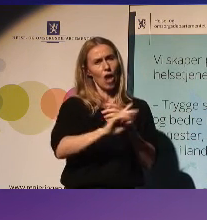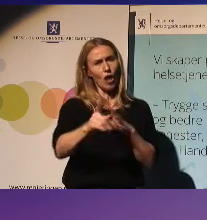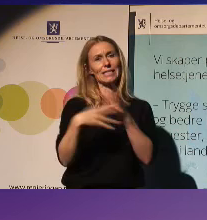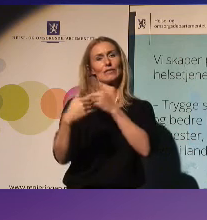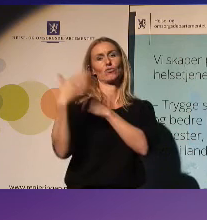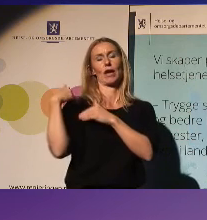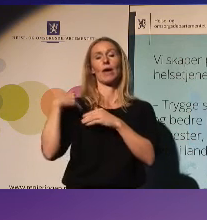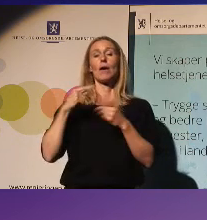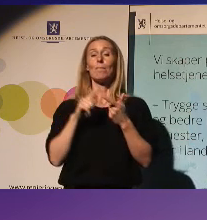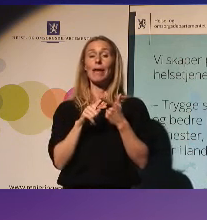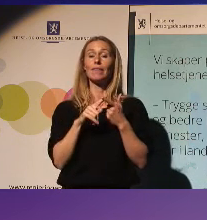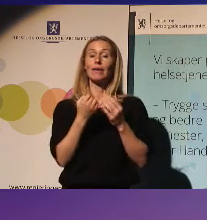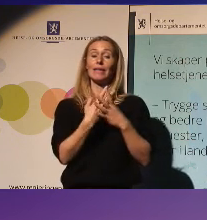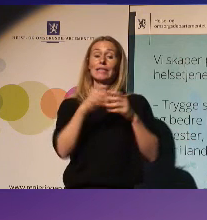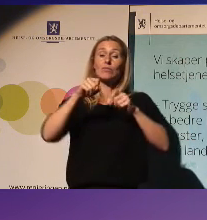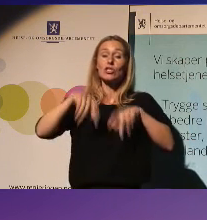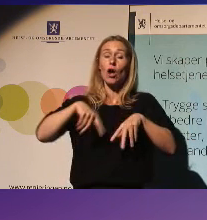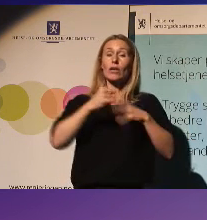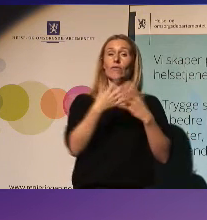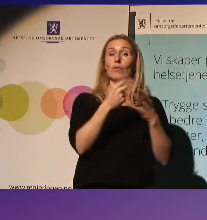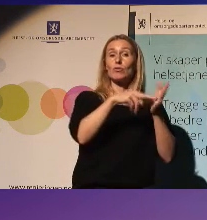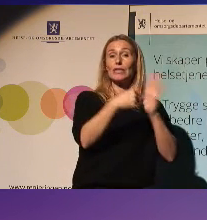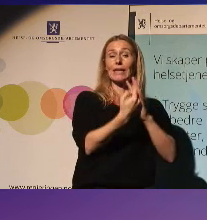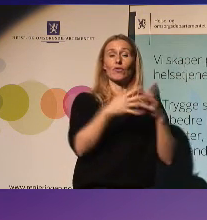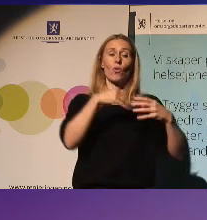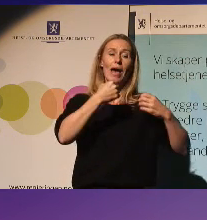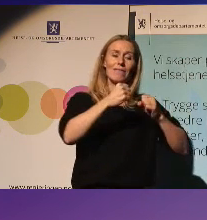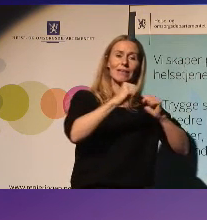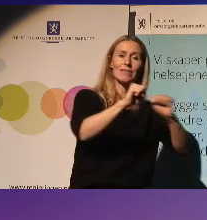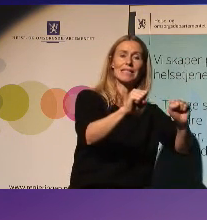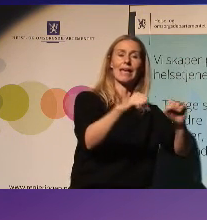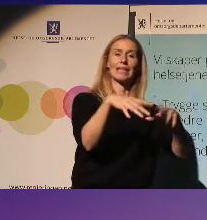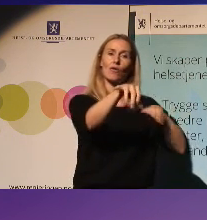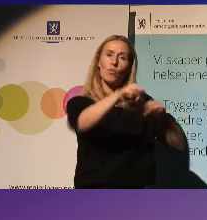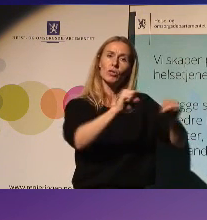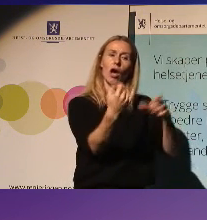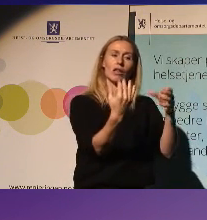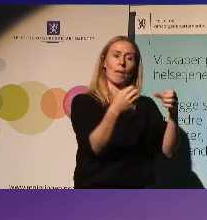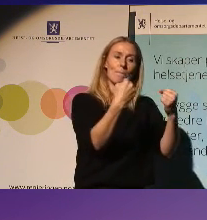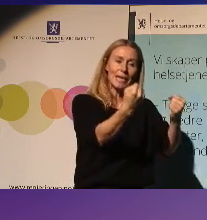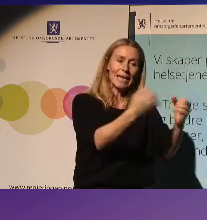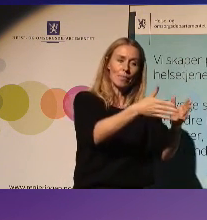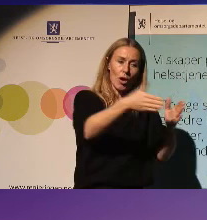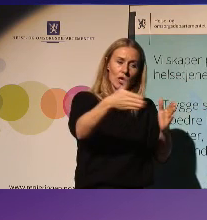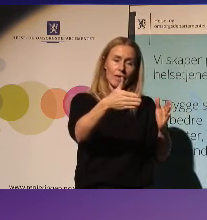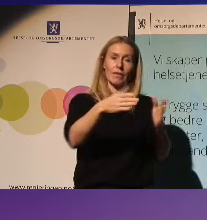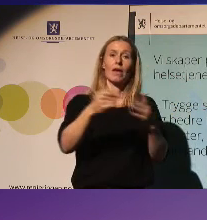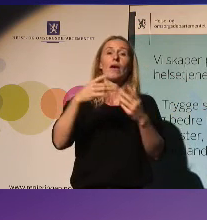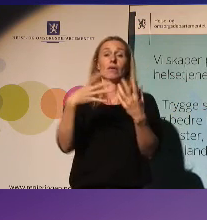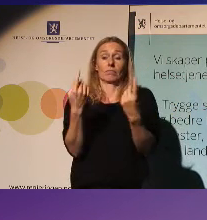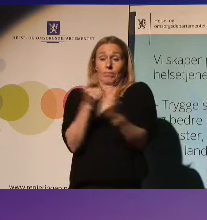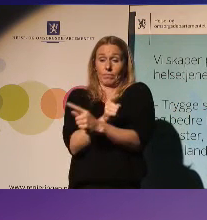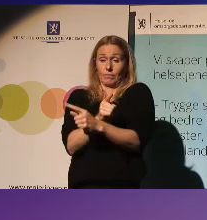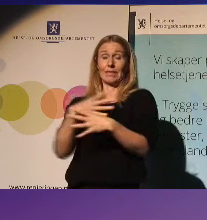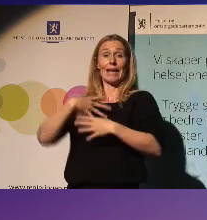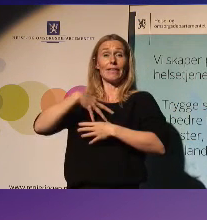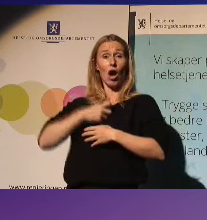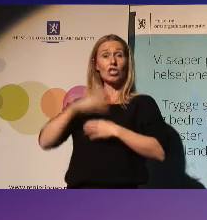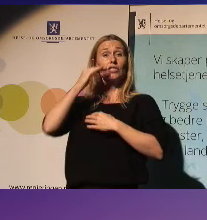prosjekt for å effektivisere den kommunale bilpoolen, det endte opp som et angstmestringsprosjekt. De